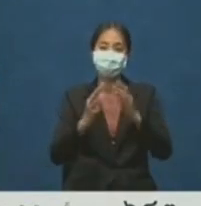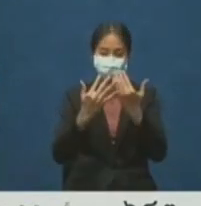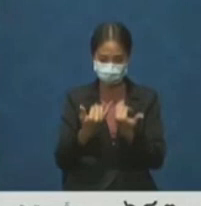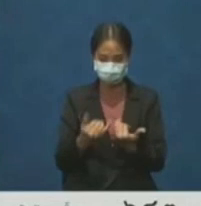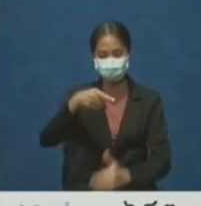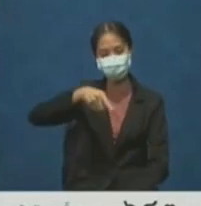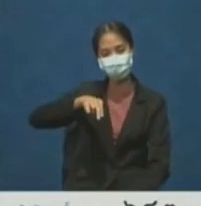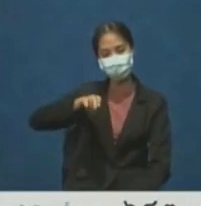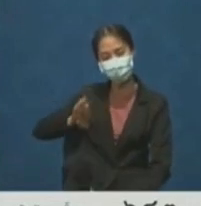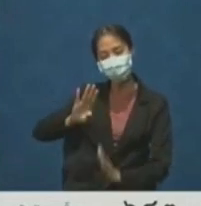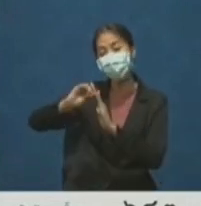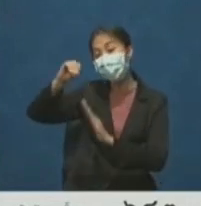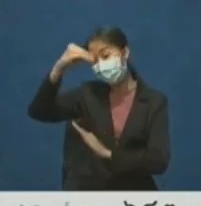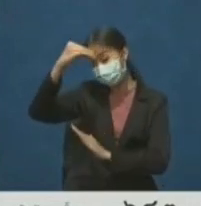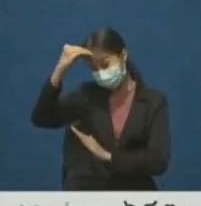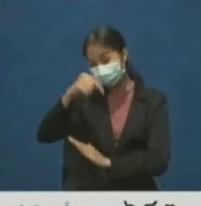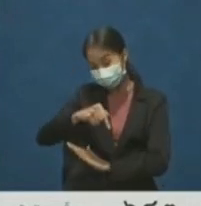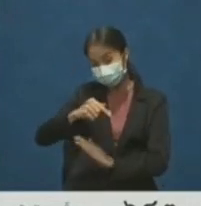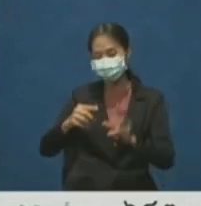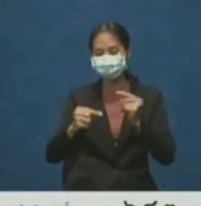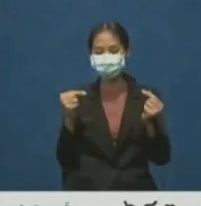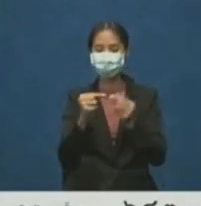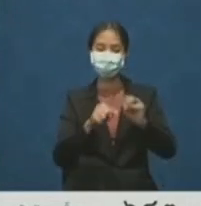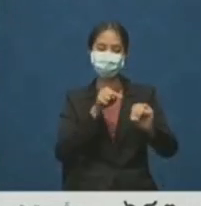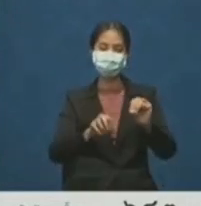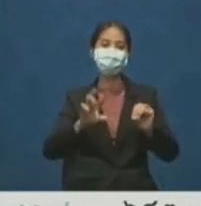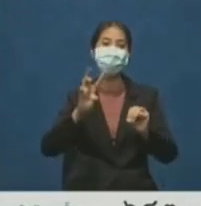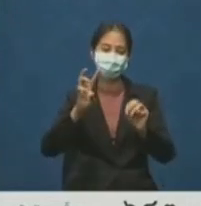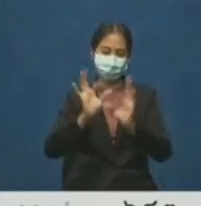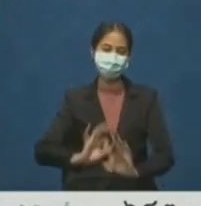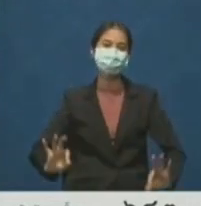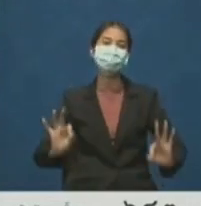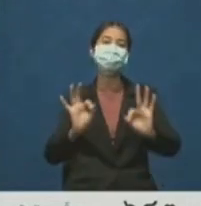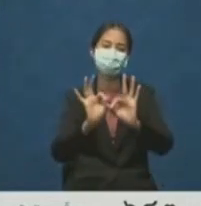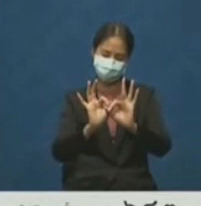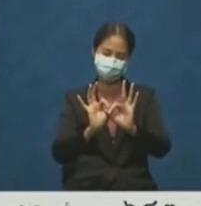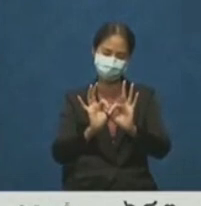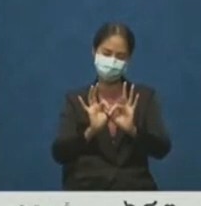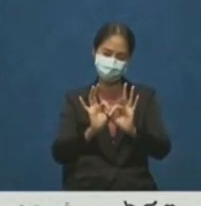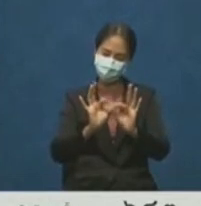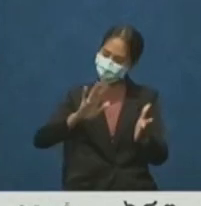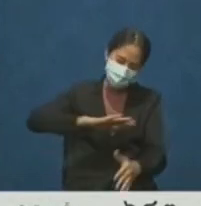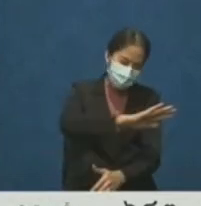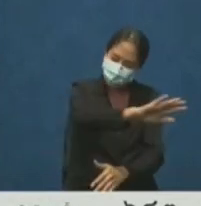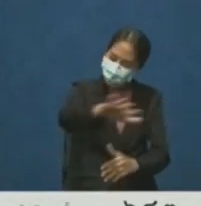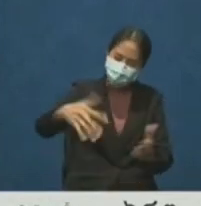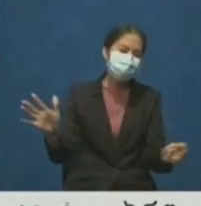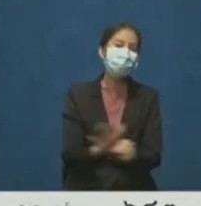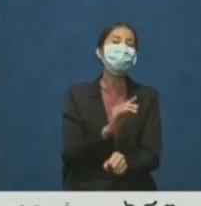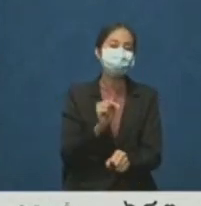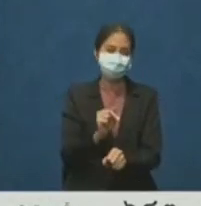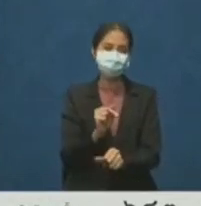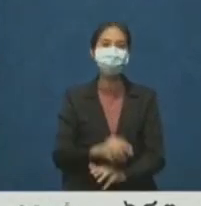ของพรบฉบับนี้และมาตรา6นั้นจึงมีความสำคัญและครอบคลุมไปทุกมิติแล้วนะ